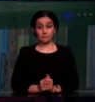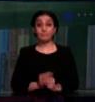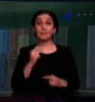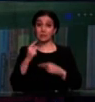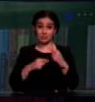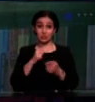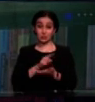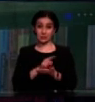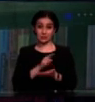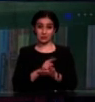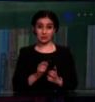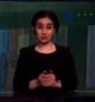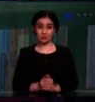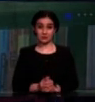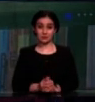Следующая задача.